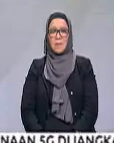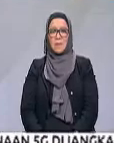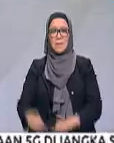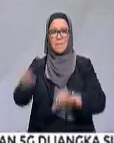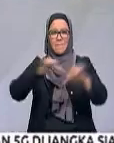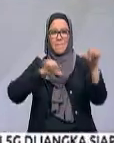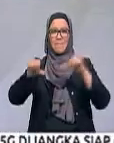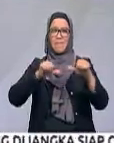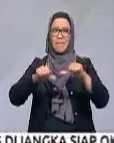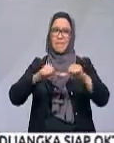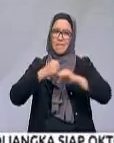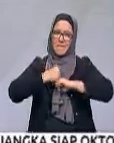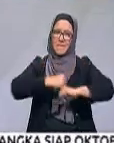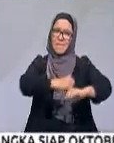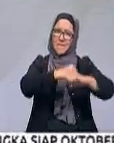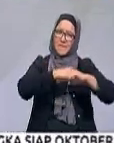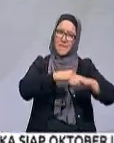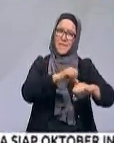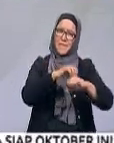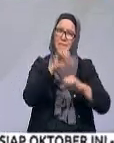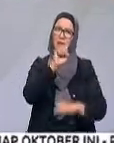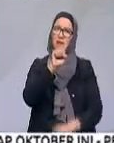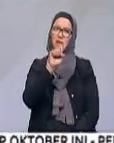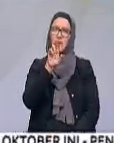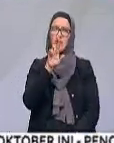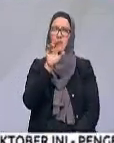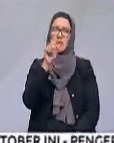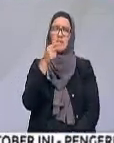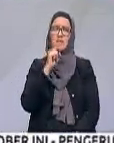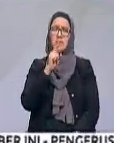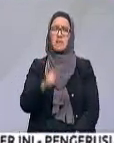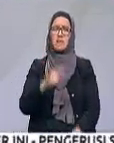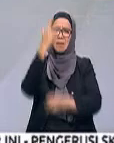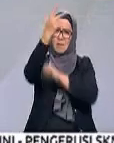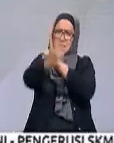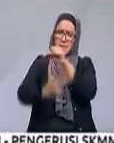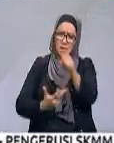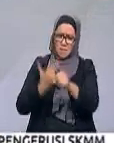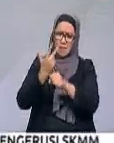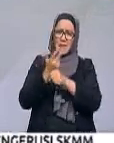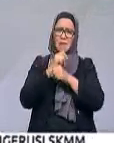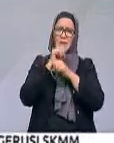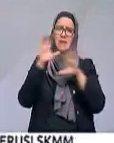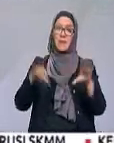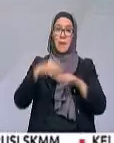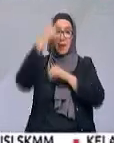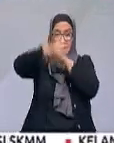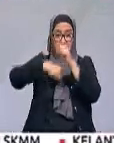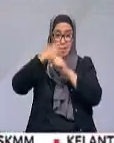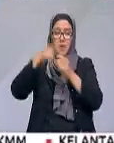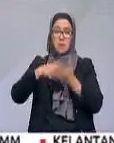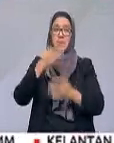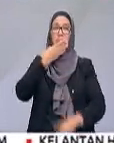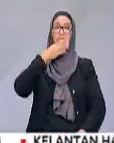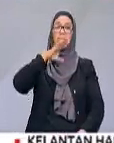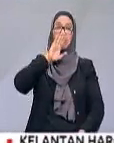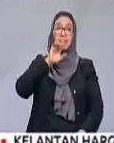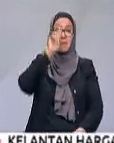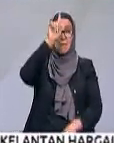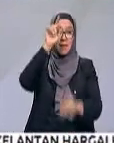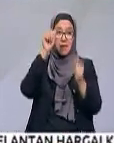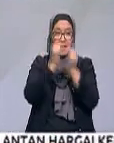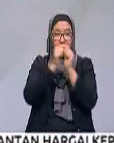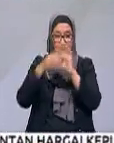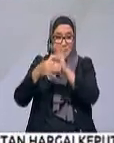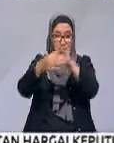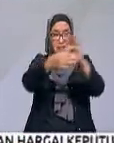Aktiviti kacau surau ni, kacau surau ni sudah 3 tahun saya kita tak buat. Jadi tahun ni alhamdulillah, jadi dengan kerja kamu, kerjasama